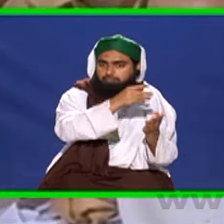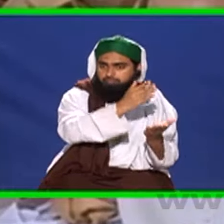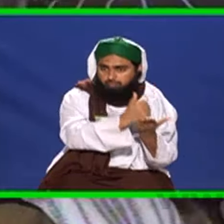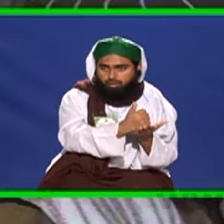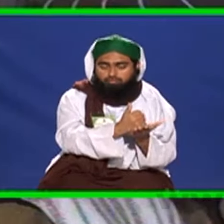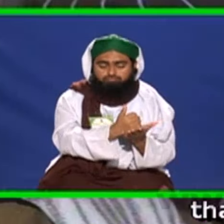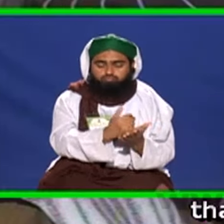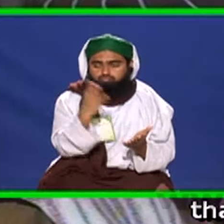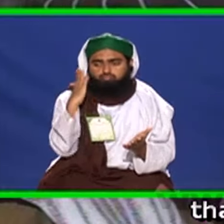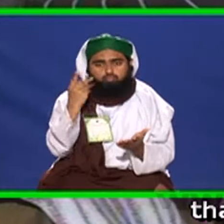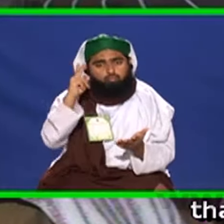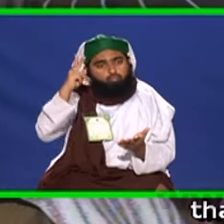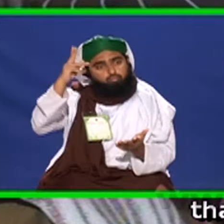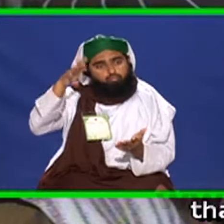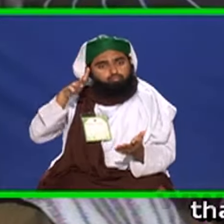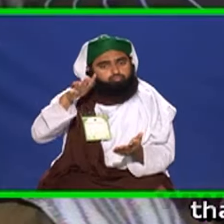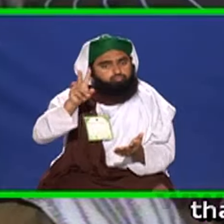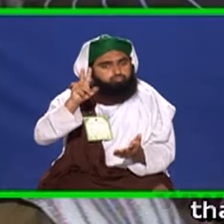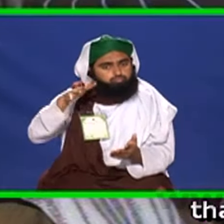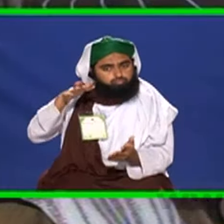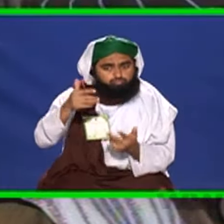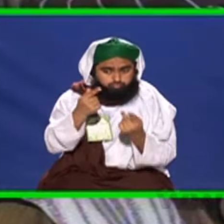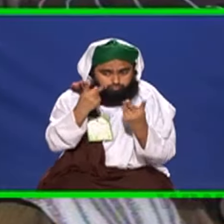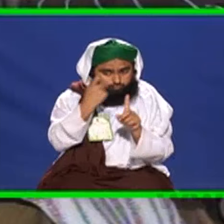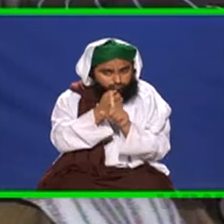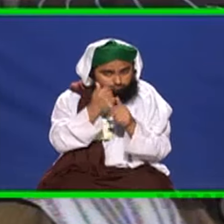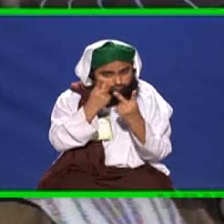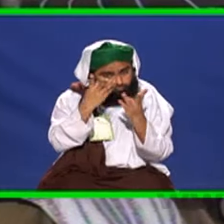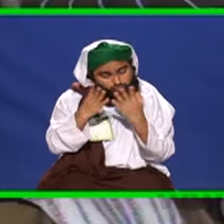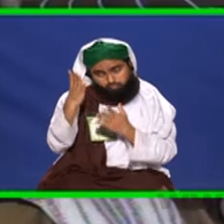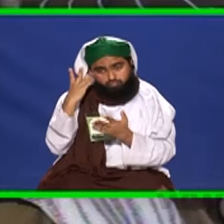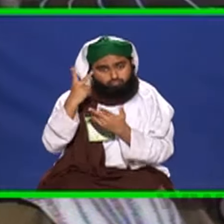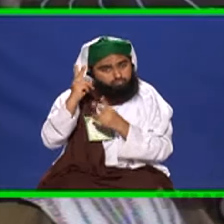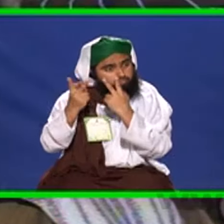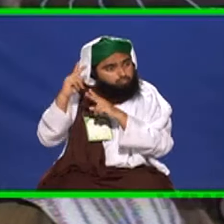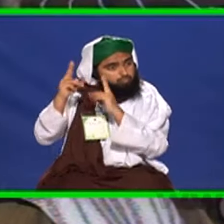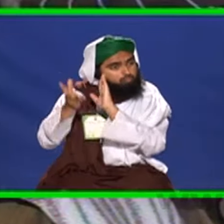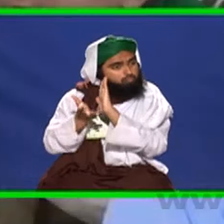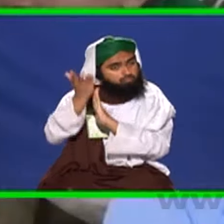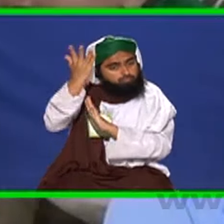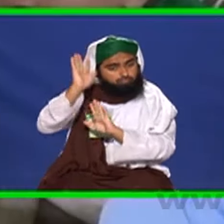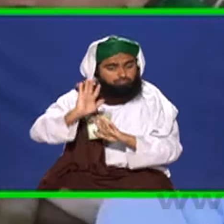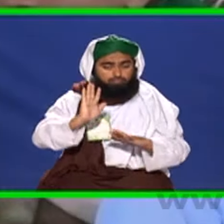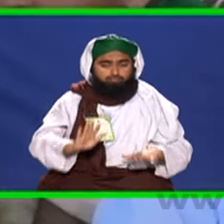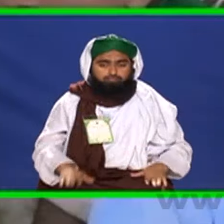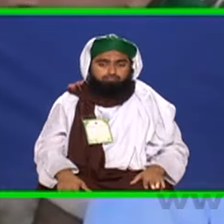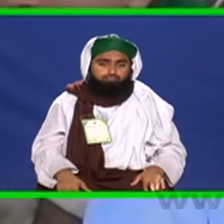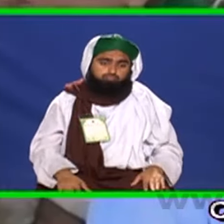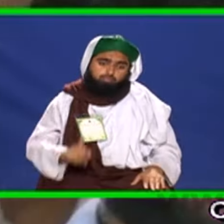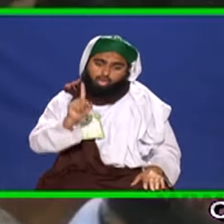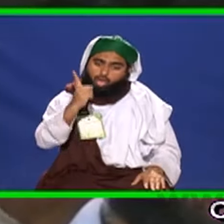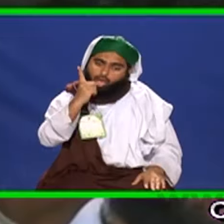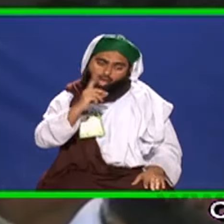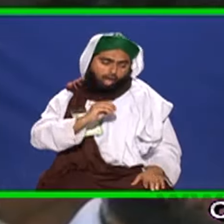لگائیے ایک دن میں کتنے اچھا ثواب ہو گیا, کتنا ہو گیا, چلو جو بھی لگا ہمارا کروڑوں کے حساب پہنچ رہا ہے.